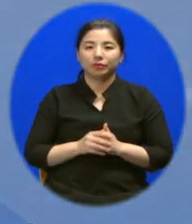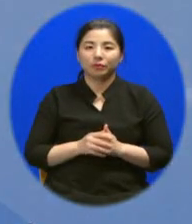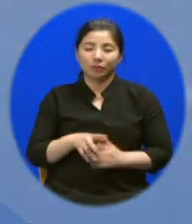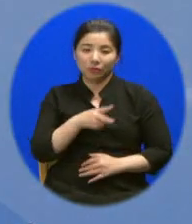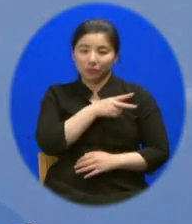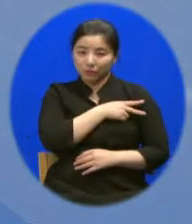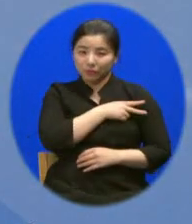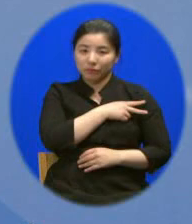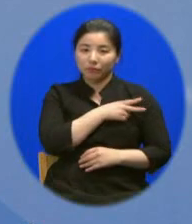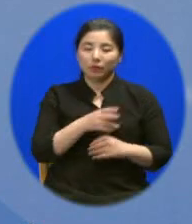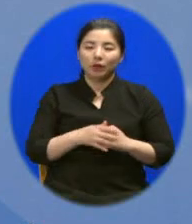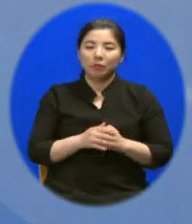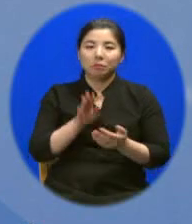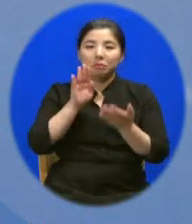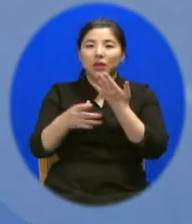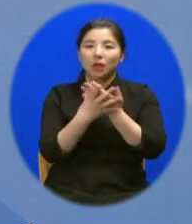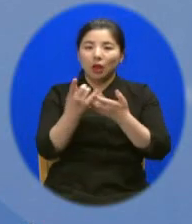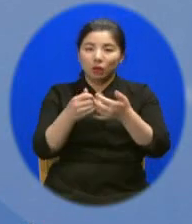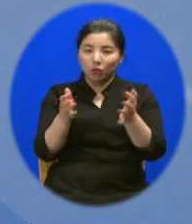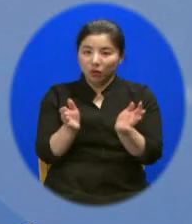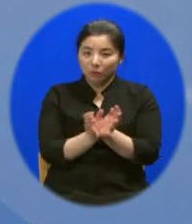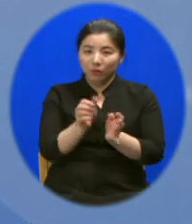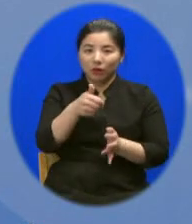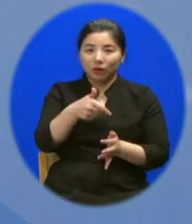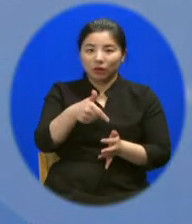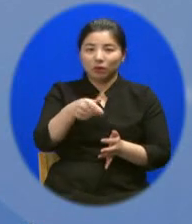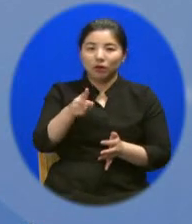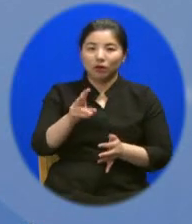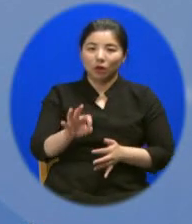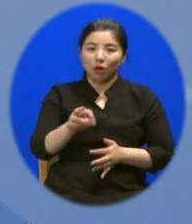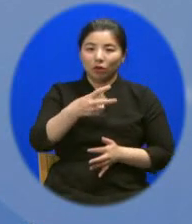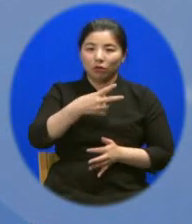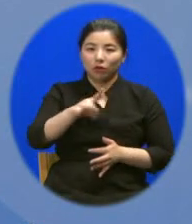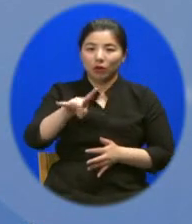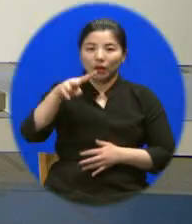그리고 기호 2번 미래 통합 땅 경대 에서 후보입니다